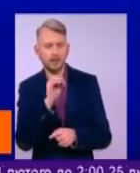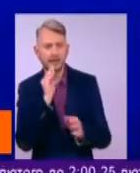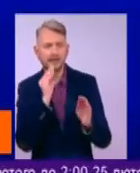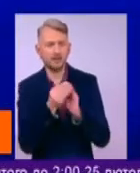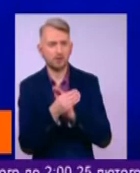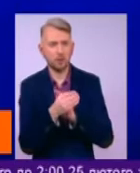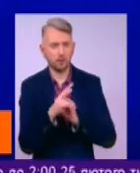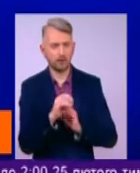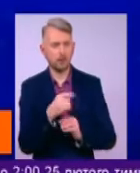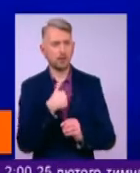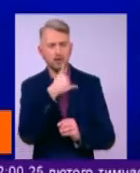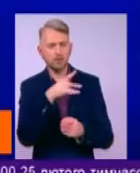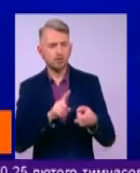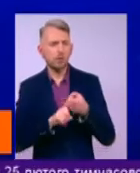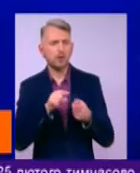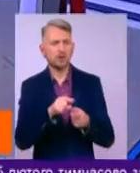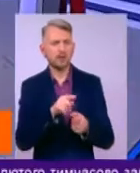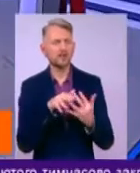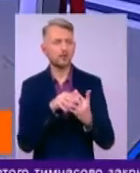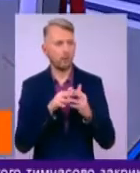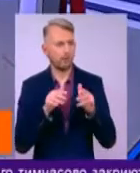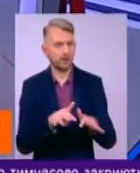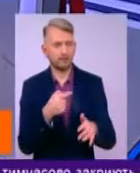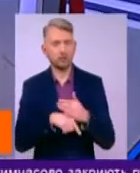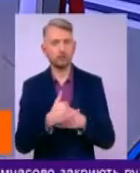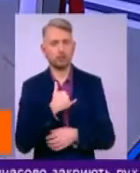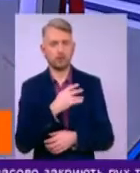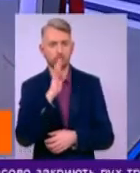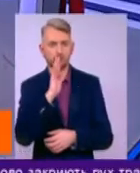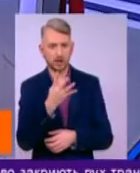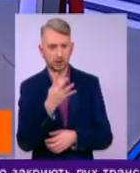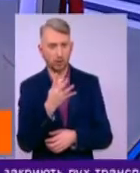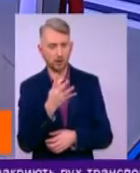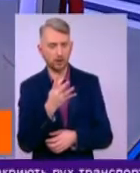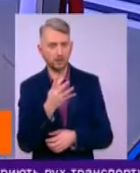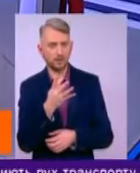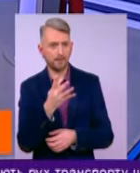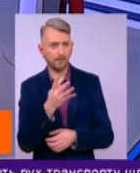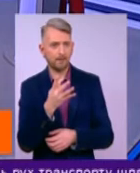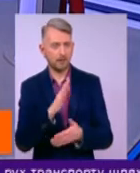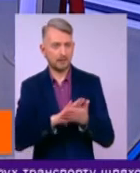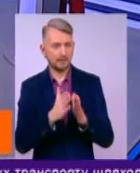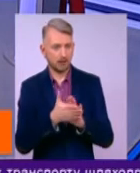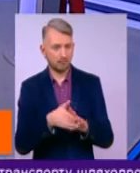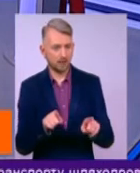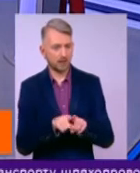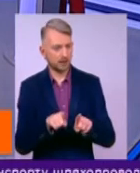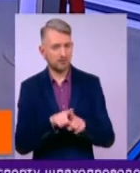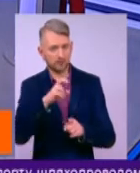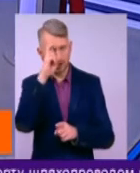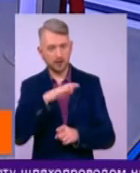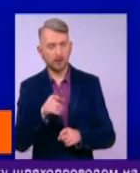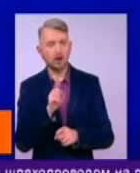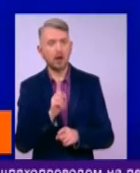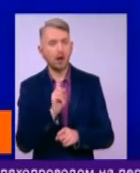пов'язувати особисто з військовими діями, тому що у нас 4 роки вже стан такий, який є в країні. Тим